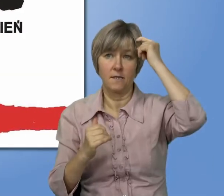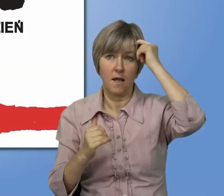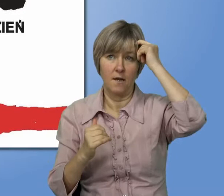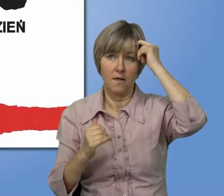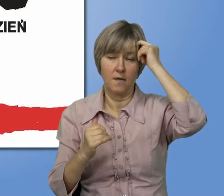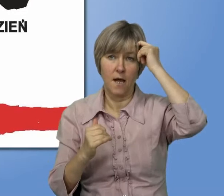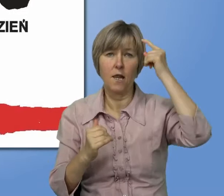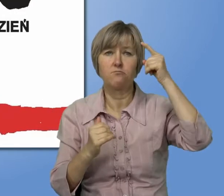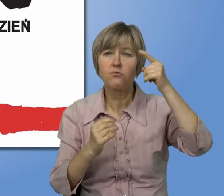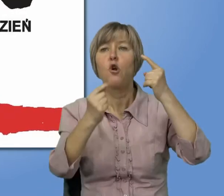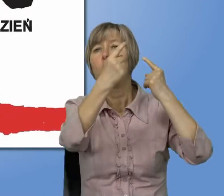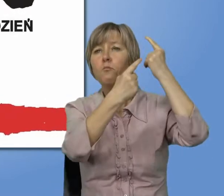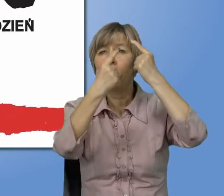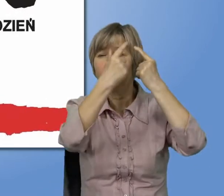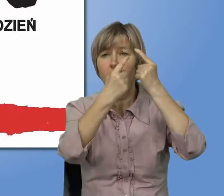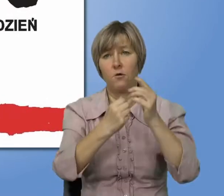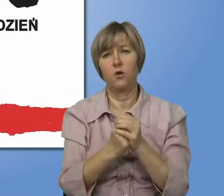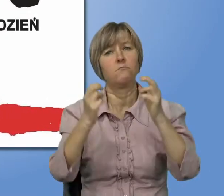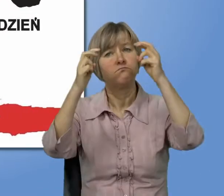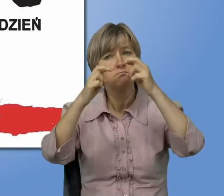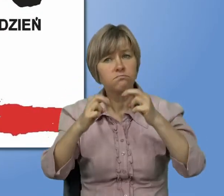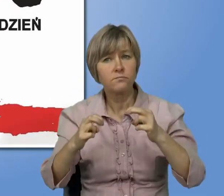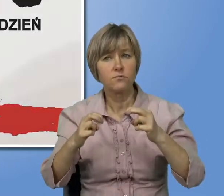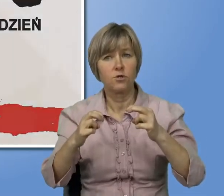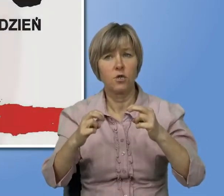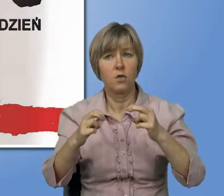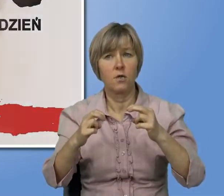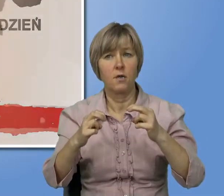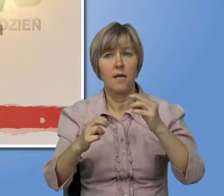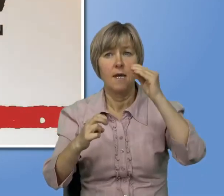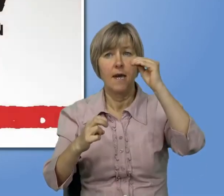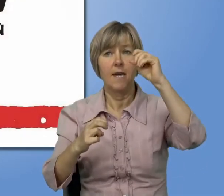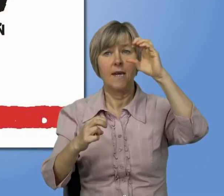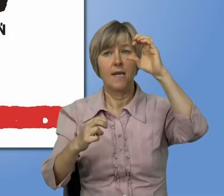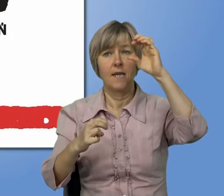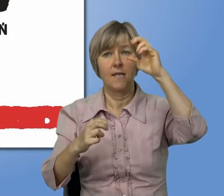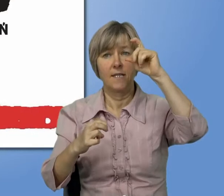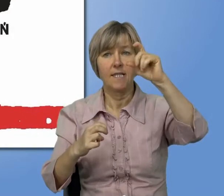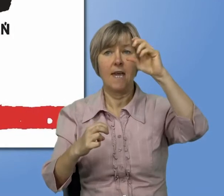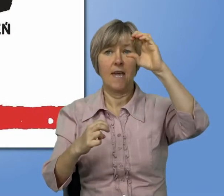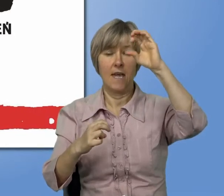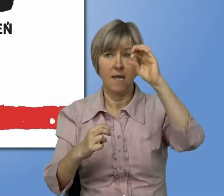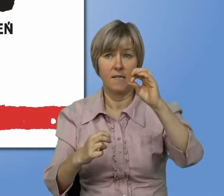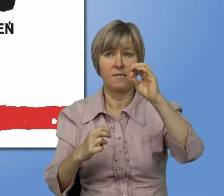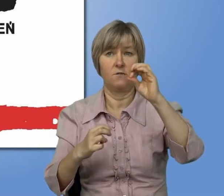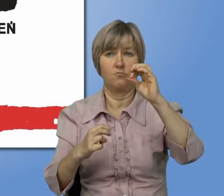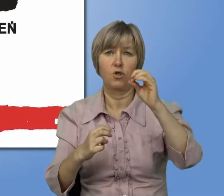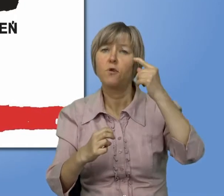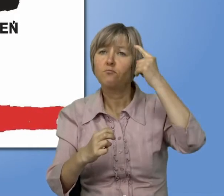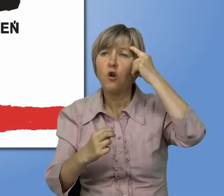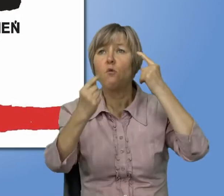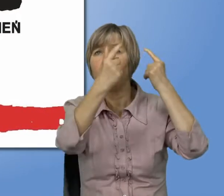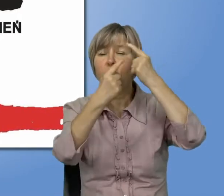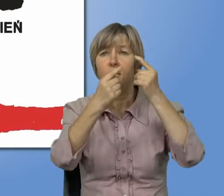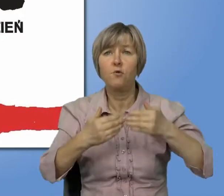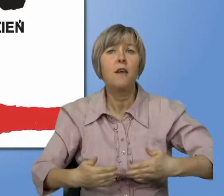rozważyły tak duże instytucje jak Europejskie Centrum Solidarności. Mam tutaj na myśli szczególnie wystawę stałą. Nie mam na